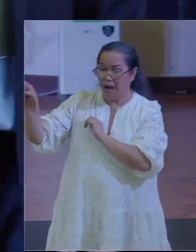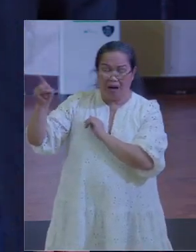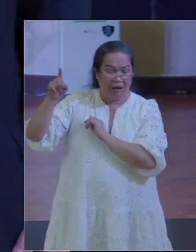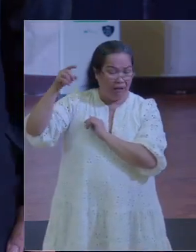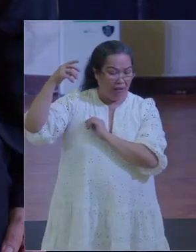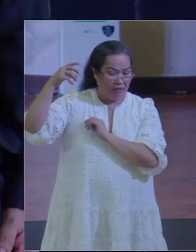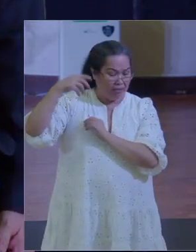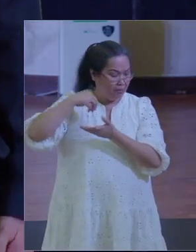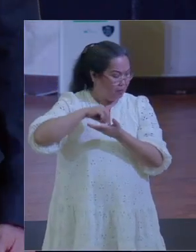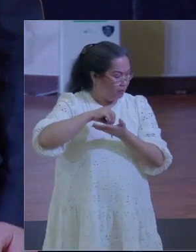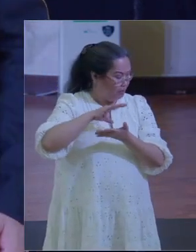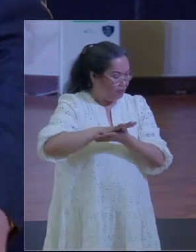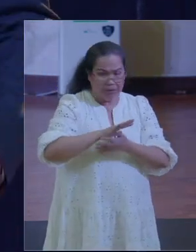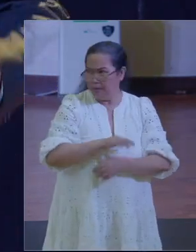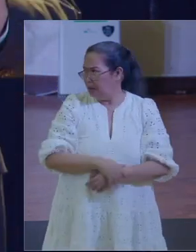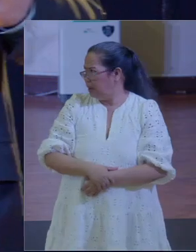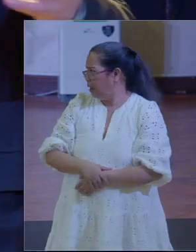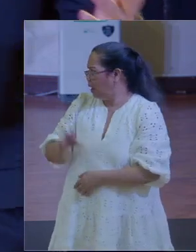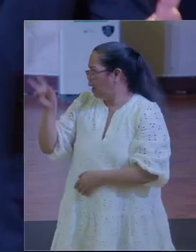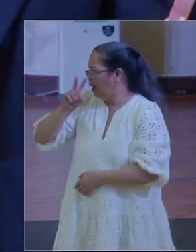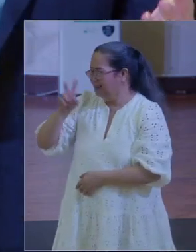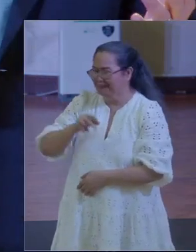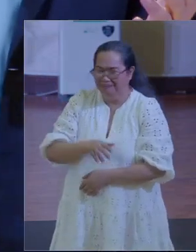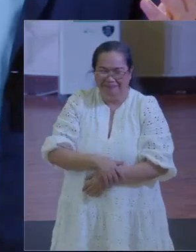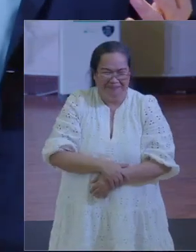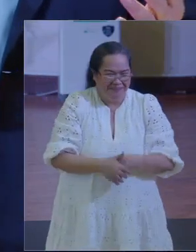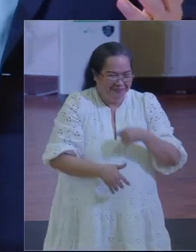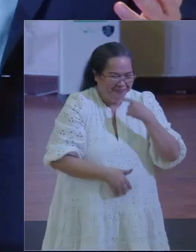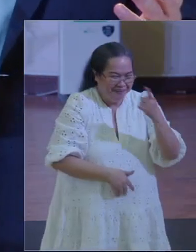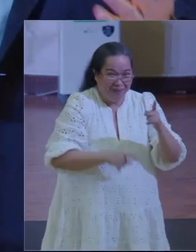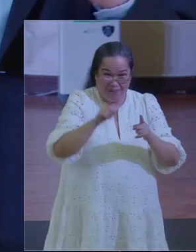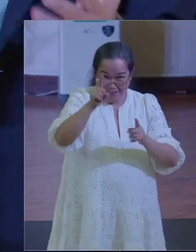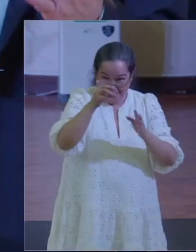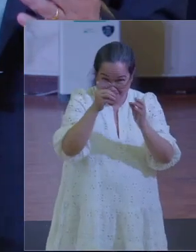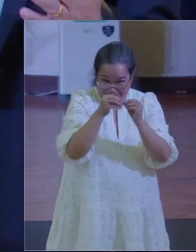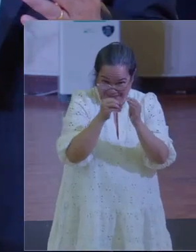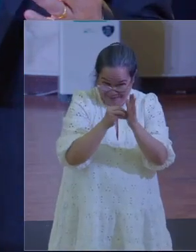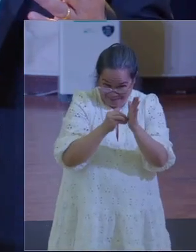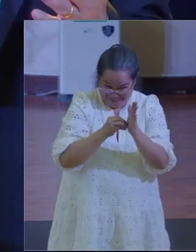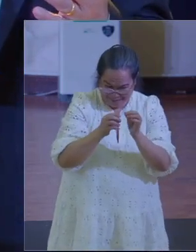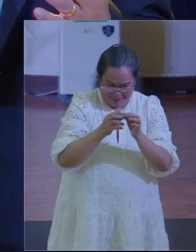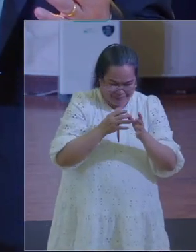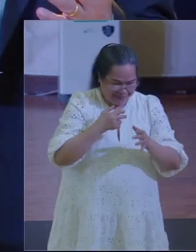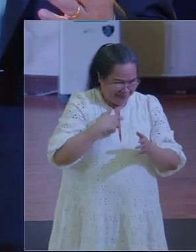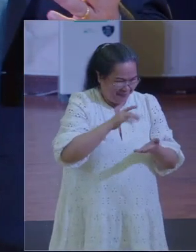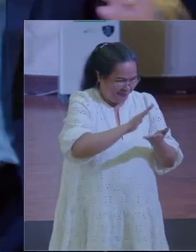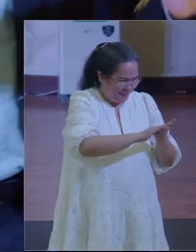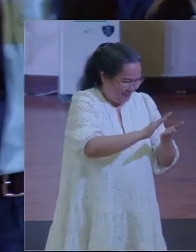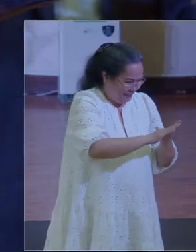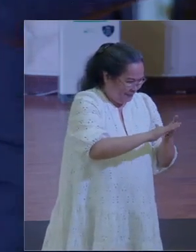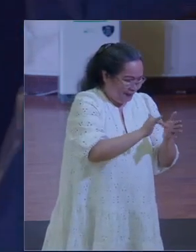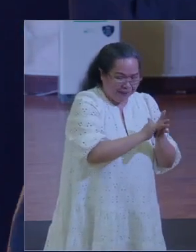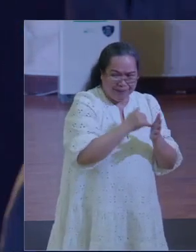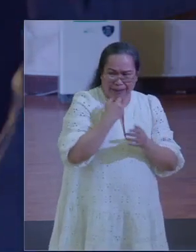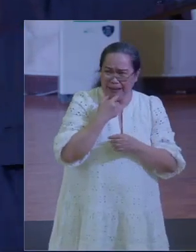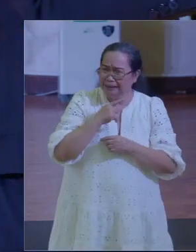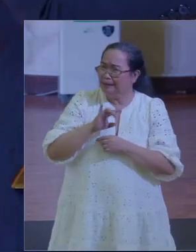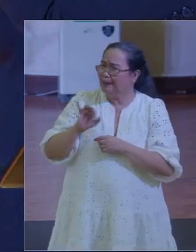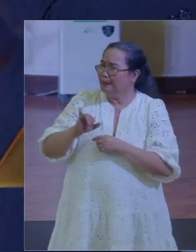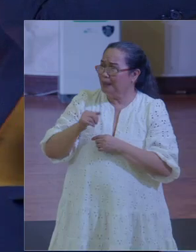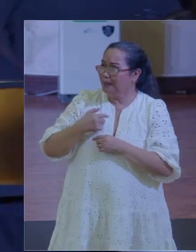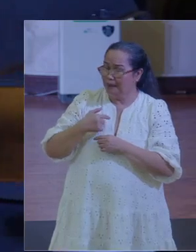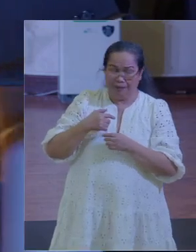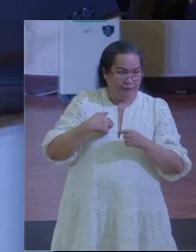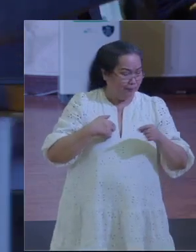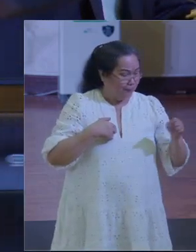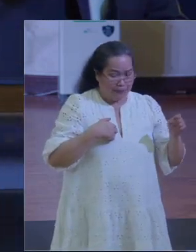pinatawad siya. Ay hindi, baliktad yata ang aking kwento. Yung ilang milyon, pinatawad siya. Kaya nung nakakita siya ng may utang